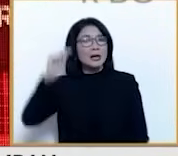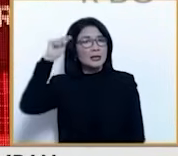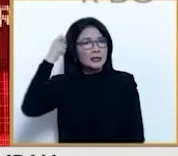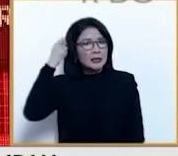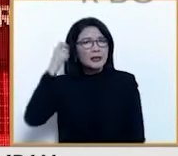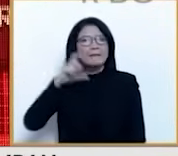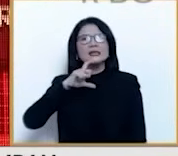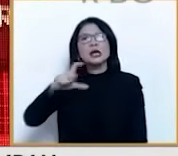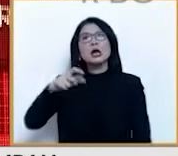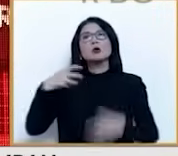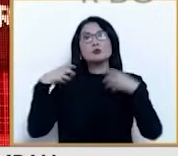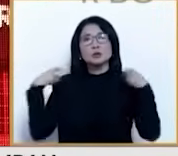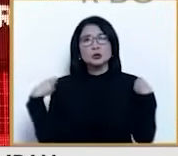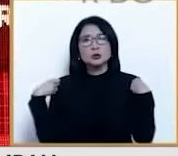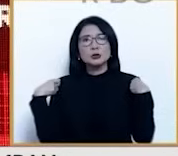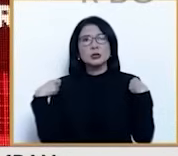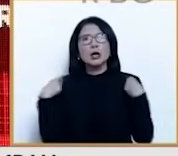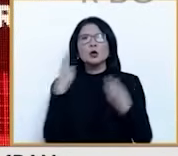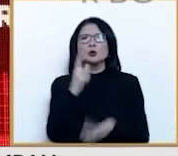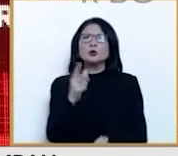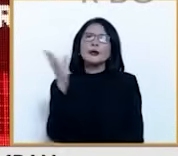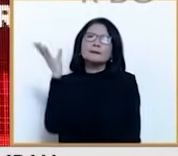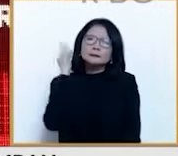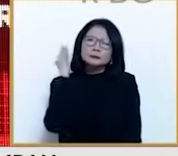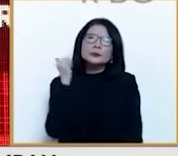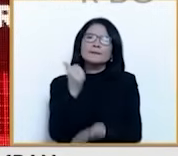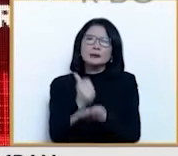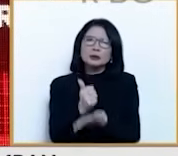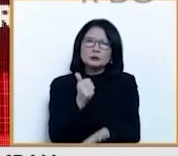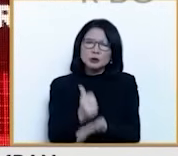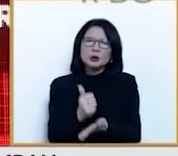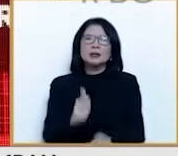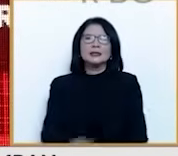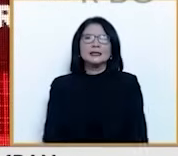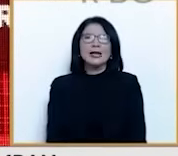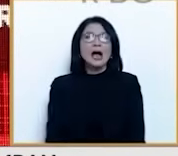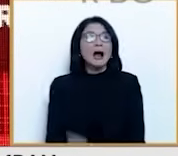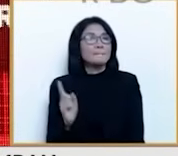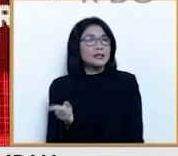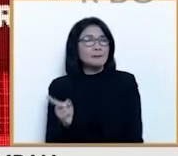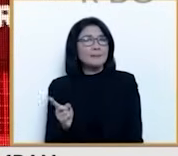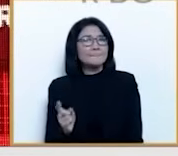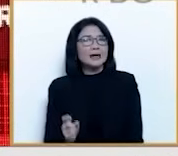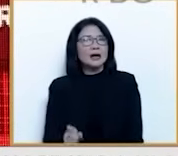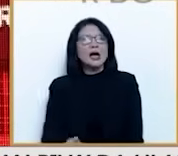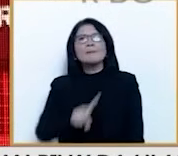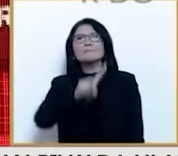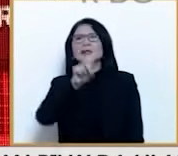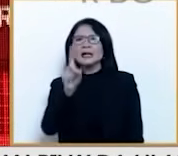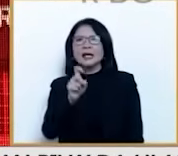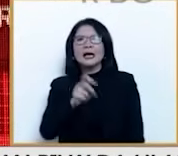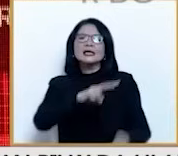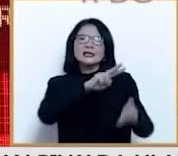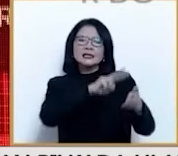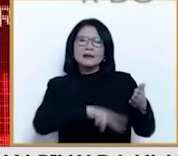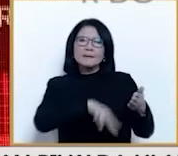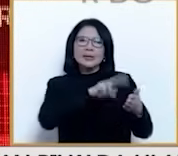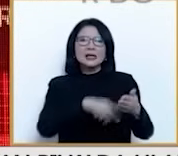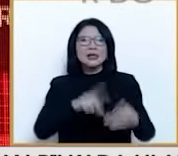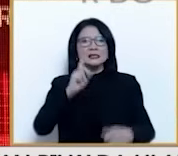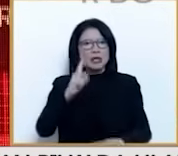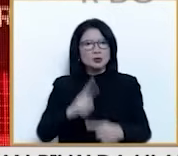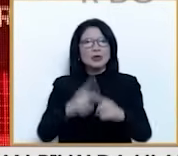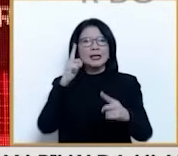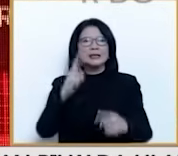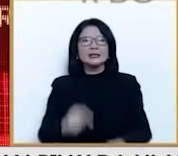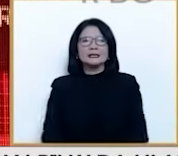kepada calon gubernur untuk mendengarkan dengan seksama karena pertanyaan hanya akan dibacakan